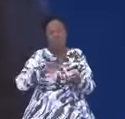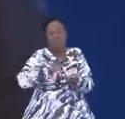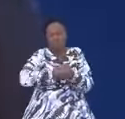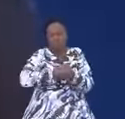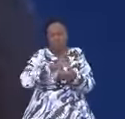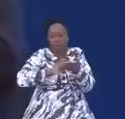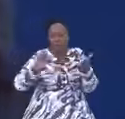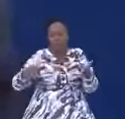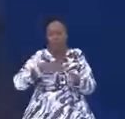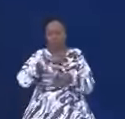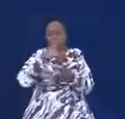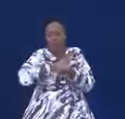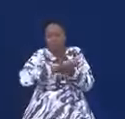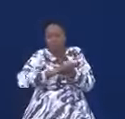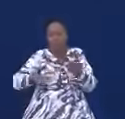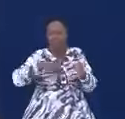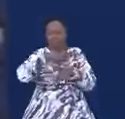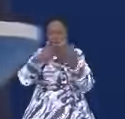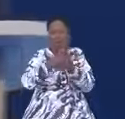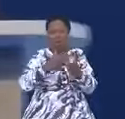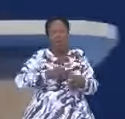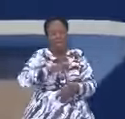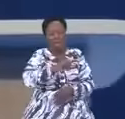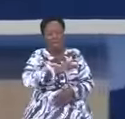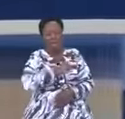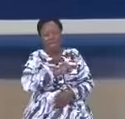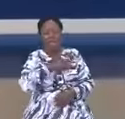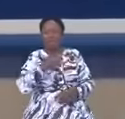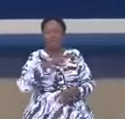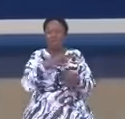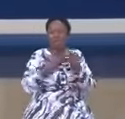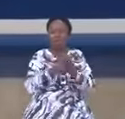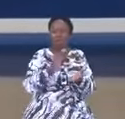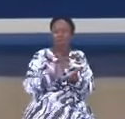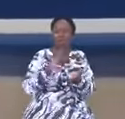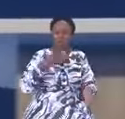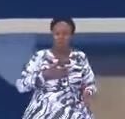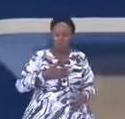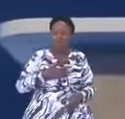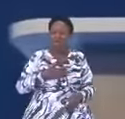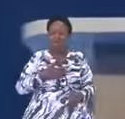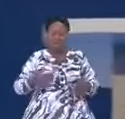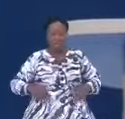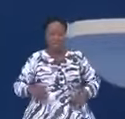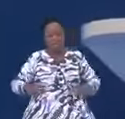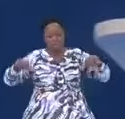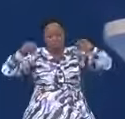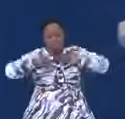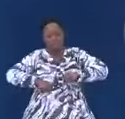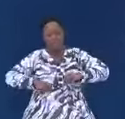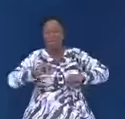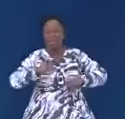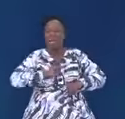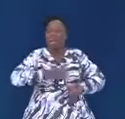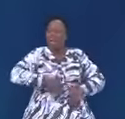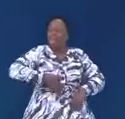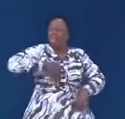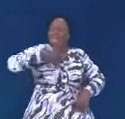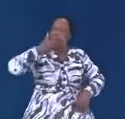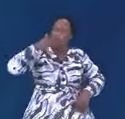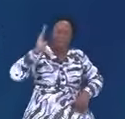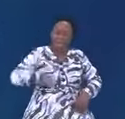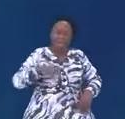jobs et sa coupable quelque chose que j'ai fait et je veux être libérés je vais te